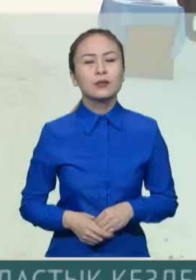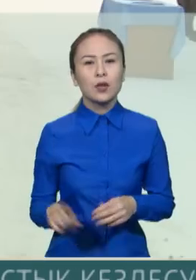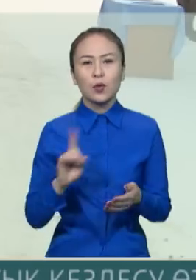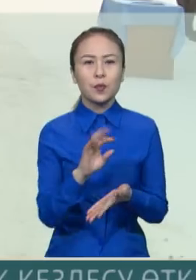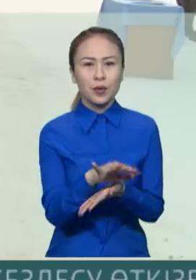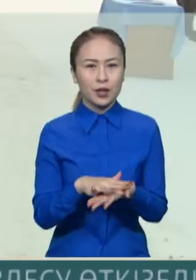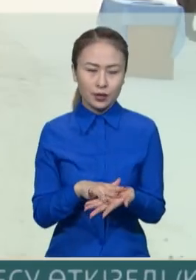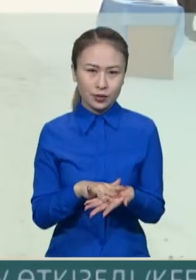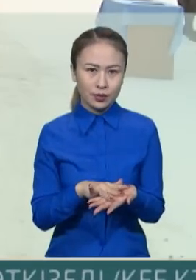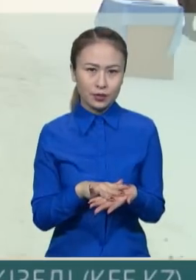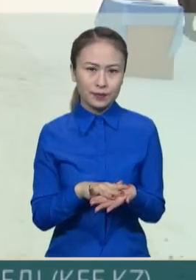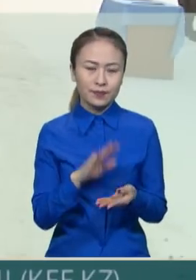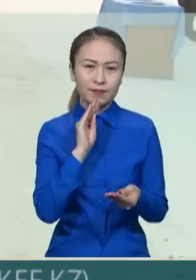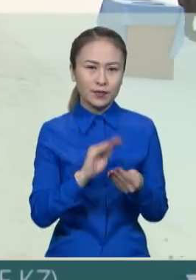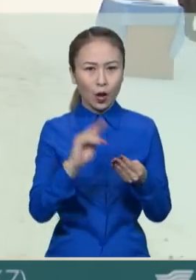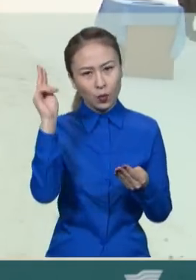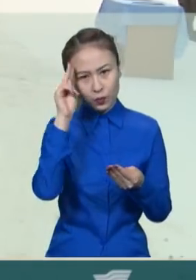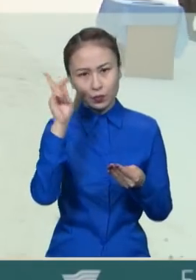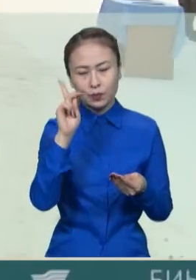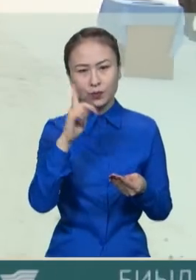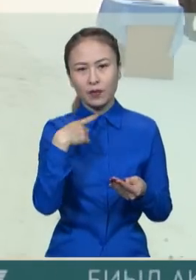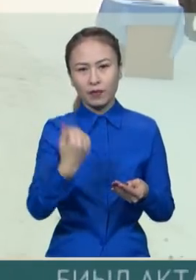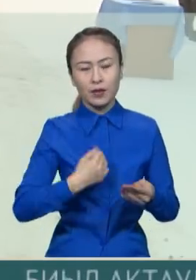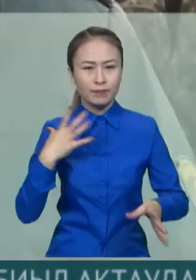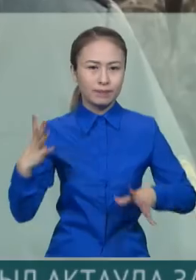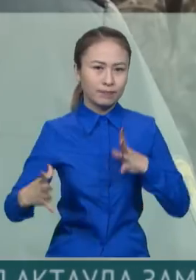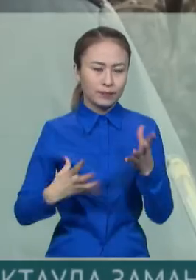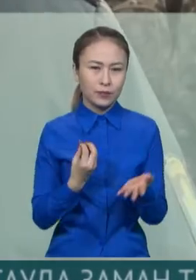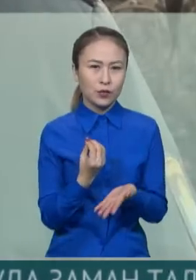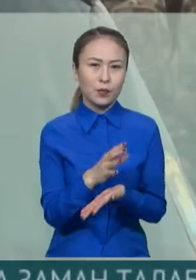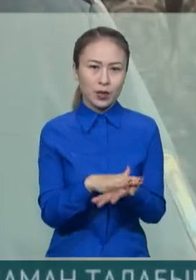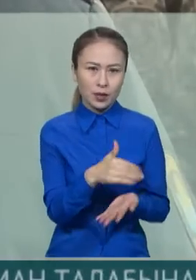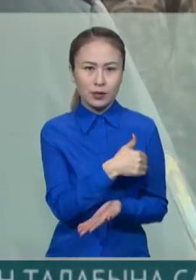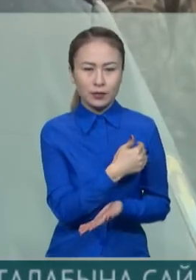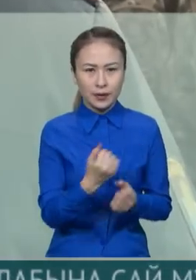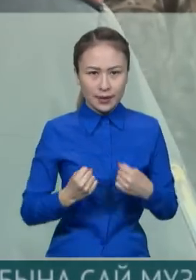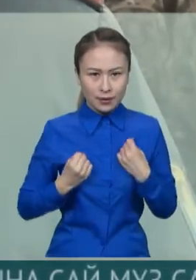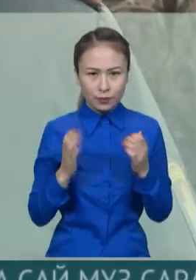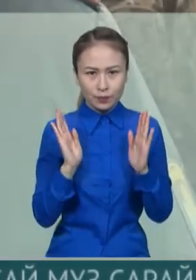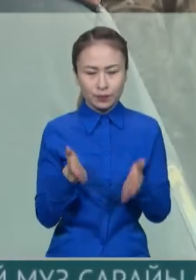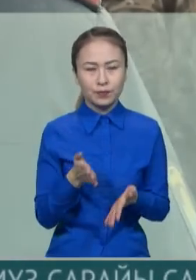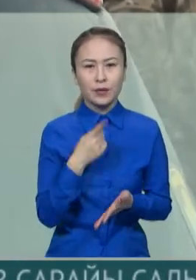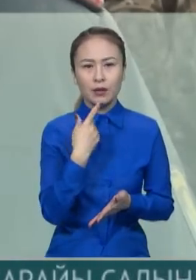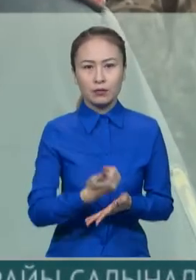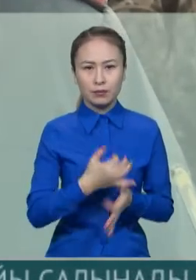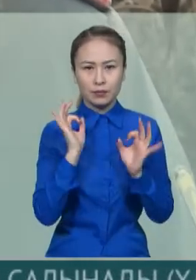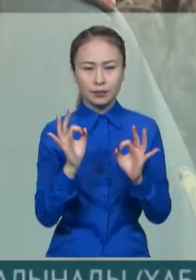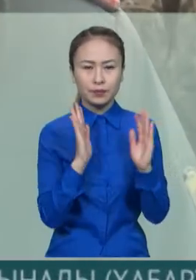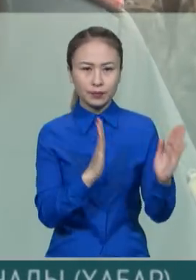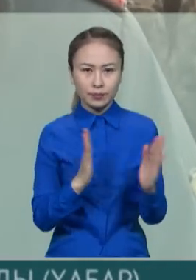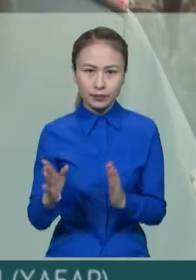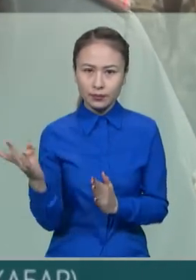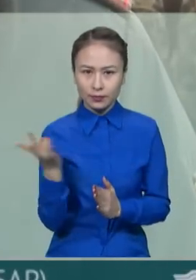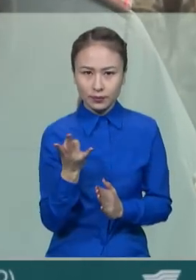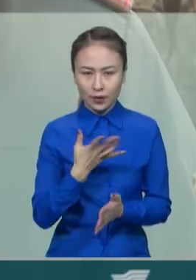енді әскери істі меңгеріп оқып, жалғастыруға тырысамыз. Әрбір сарбаз өзіне тиянақты болу керек, біріншіден.